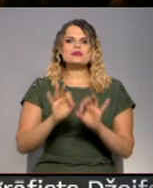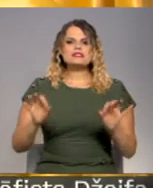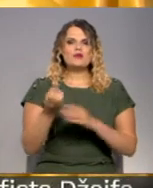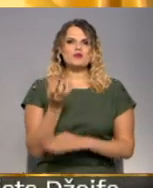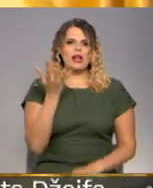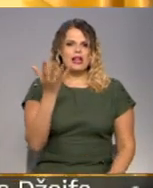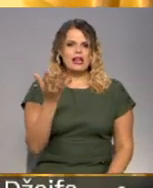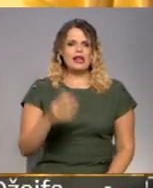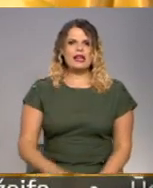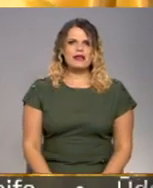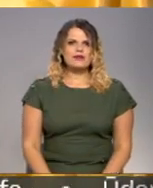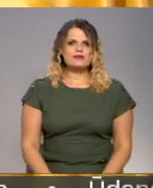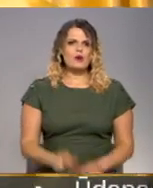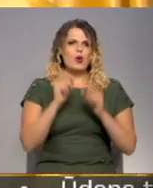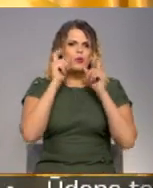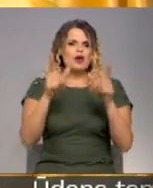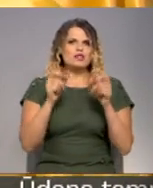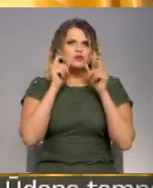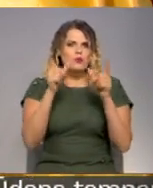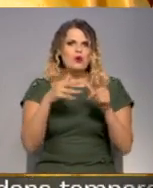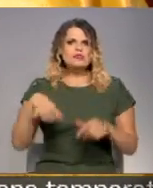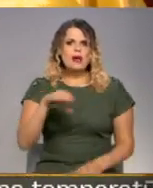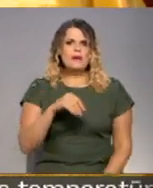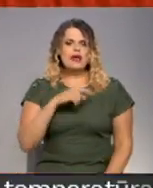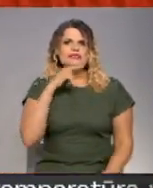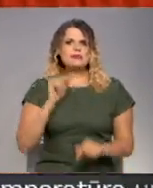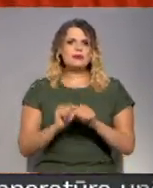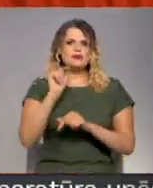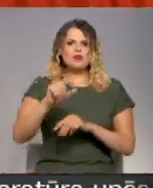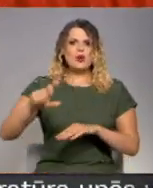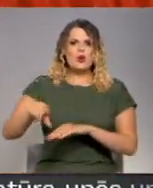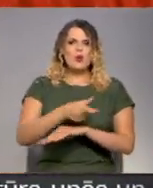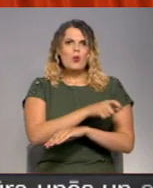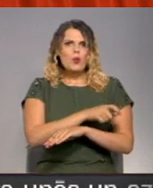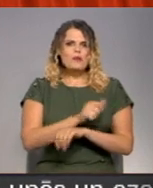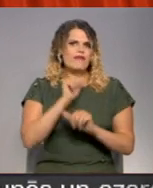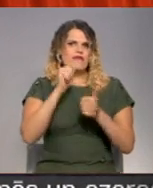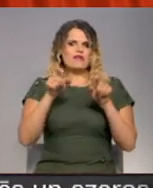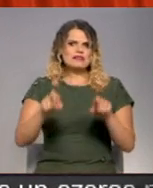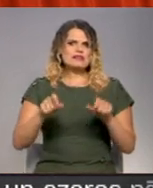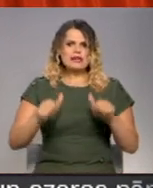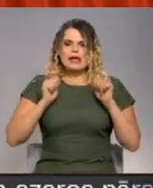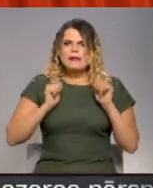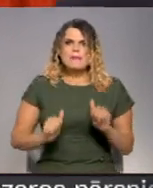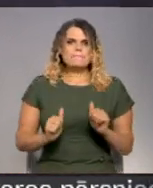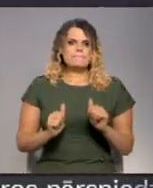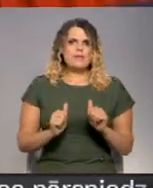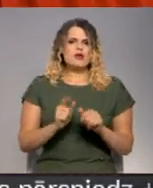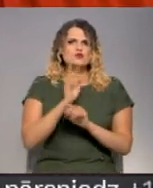liliju. Pusties, pusties, pacelāji! Mēs gribam šārsto turpi! Maldu, viņi nevar sēdēt mierā! Tie nezin, kas